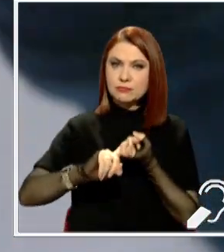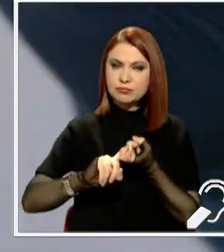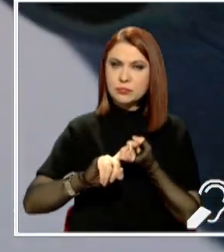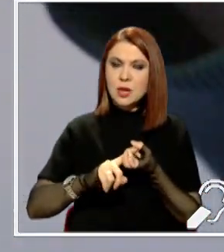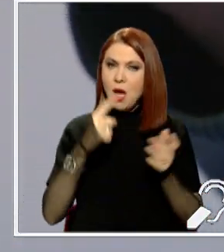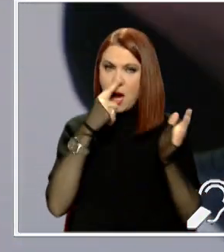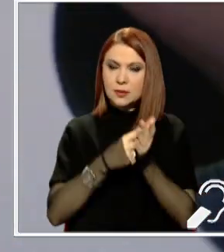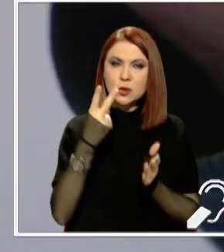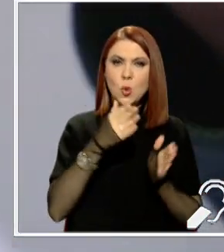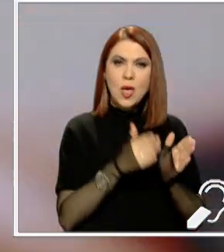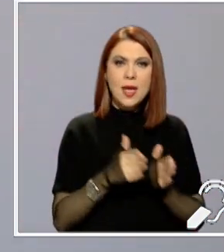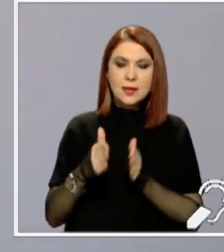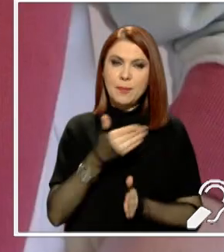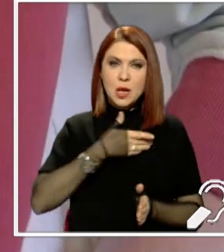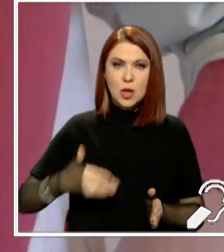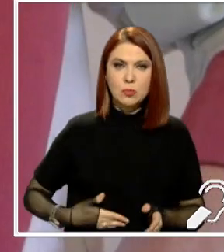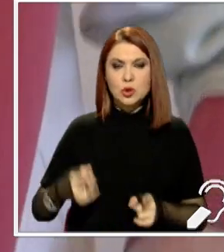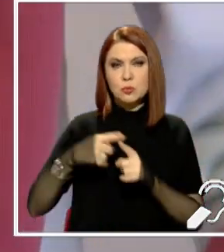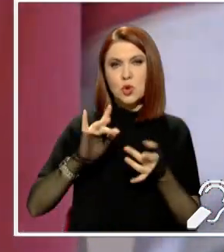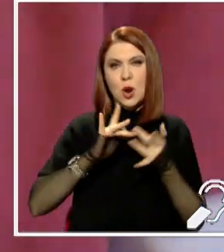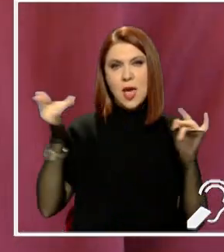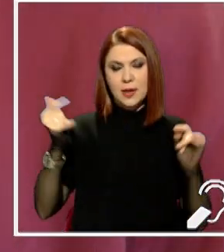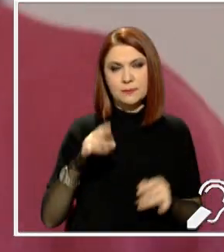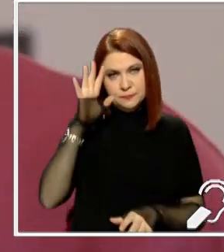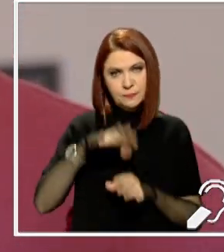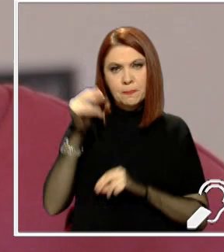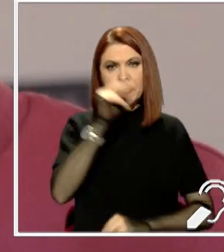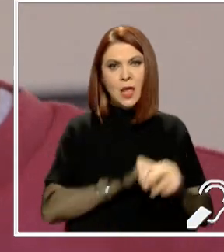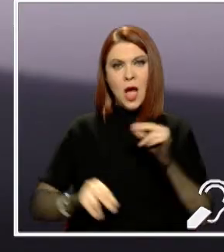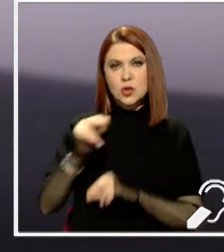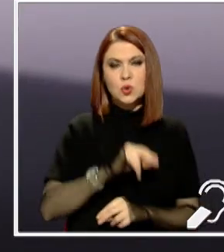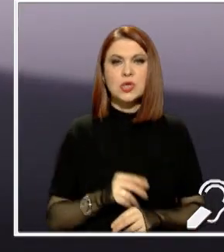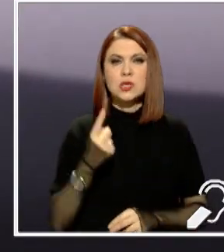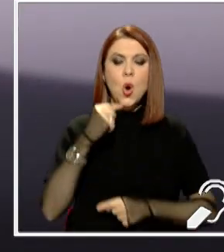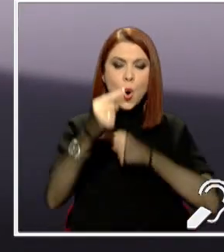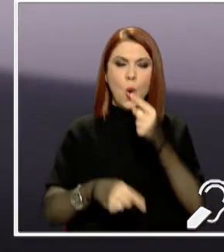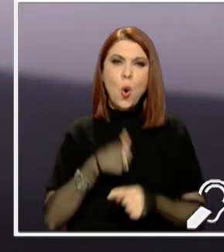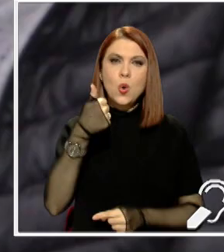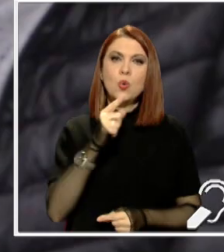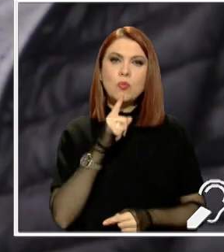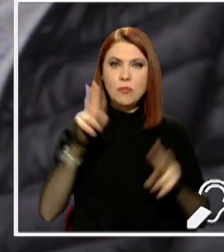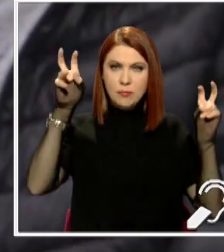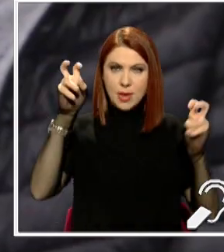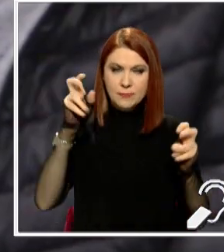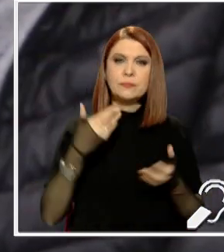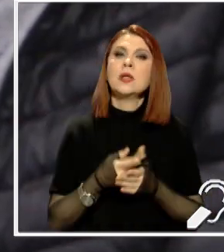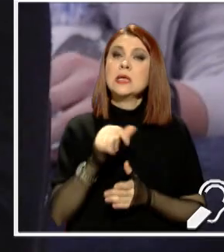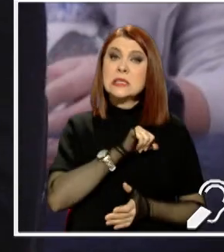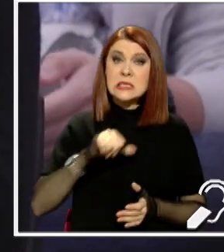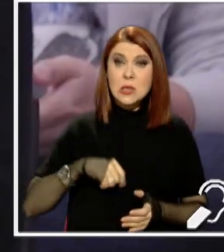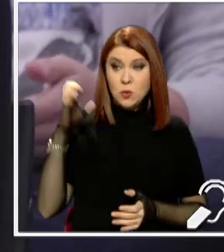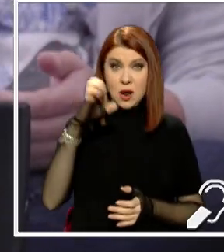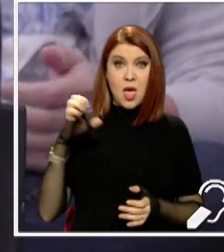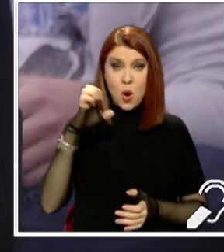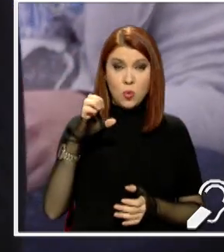prezentate în două etape, în capitală și online. Inițiat de asociația One World, un demers unic în regiunea est-europeană, este